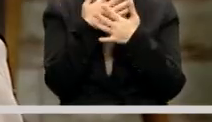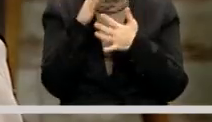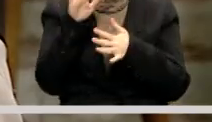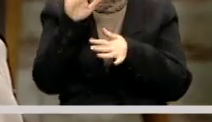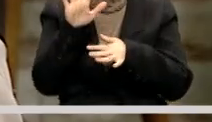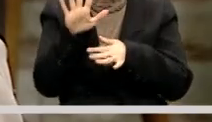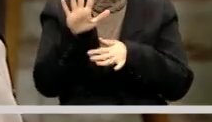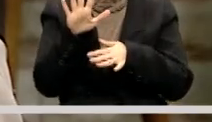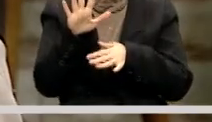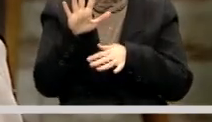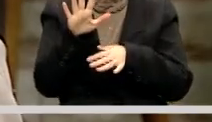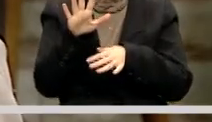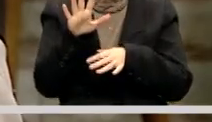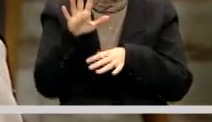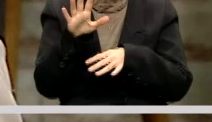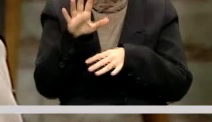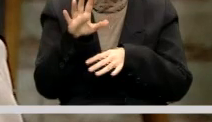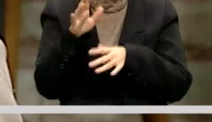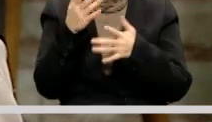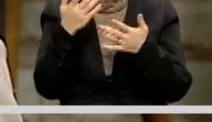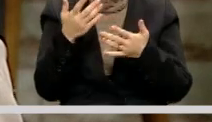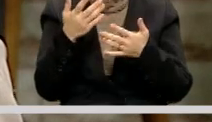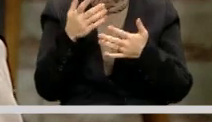5'ten fazla, yani saatte 5'ten fazla gece boyunca